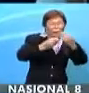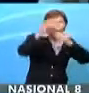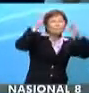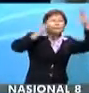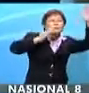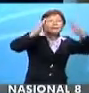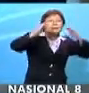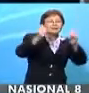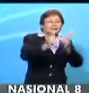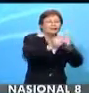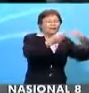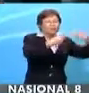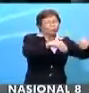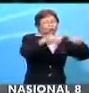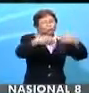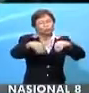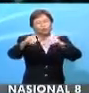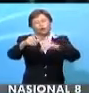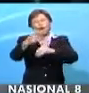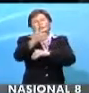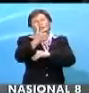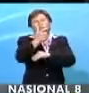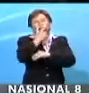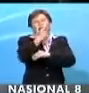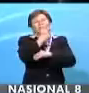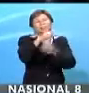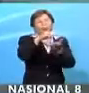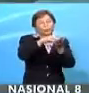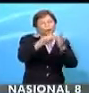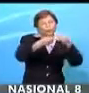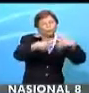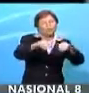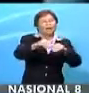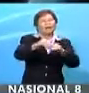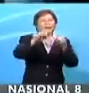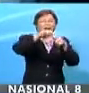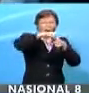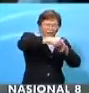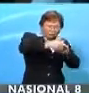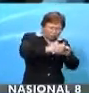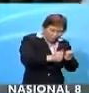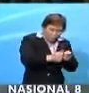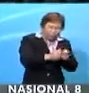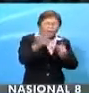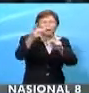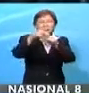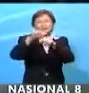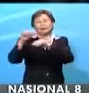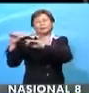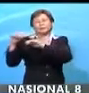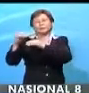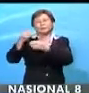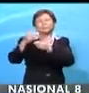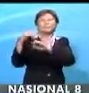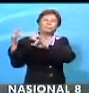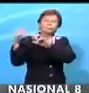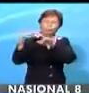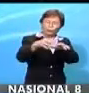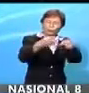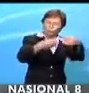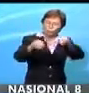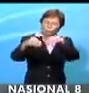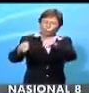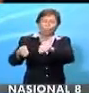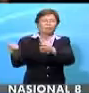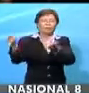Malaysia dengan menjual pelbagai jenis keropok dan kuih muih seperti karipap kepada para pengunjung. Laporan Zahrinul Aini Sumeri